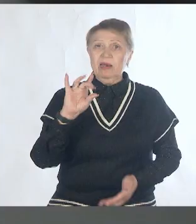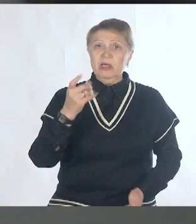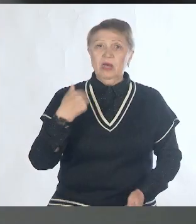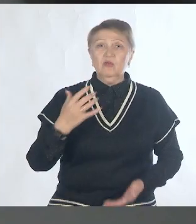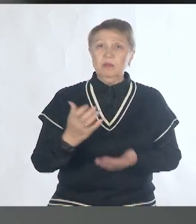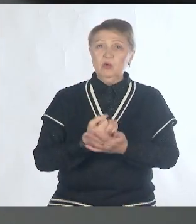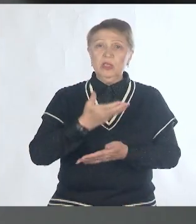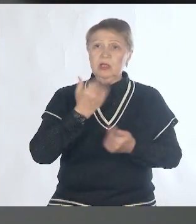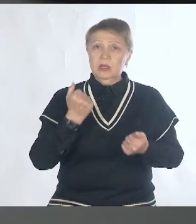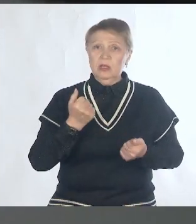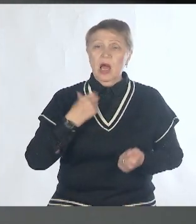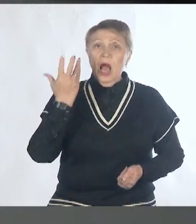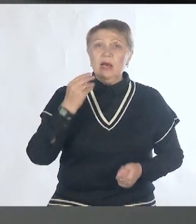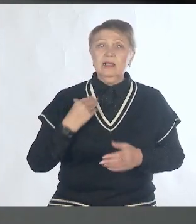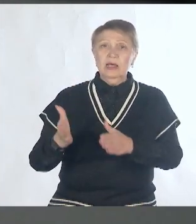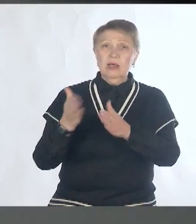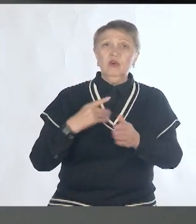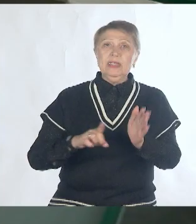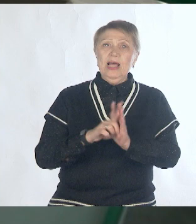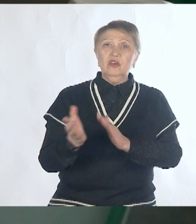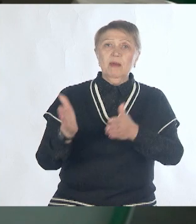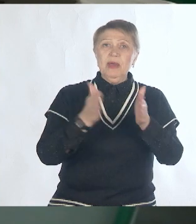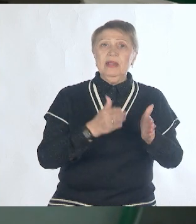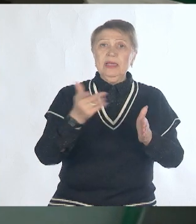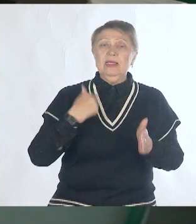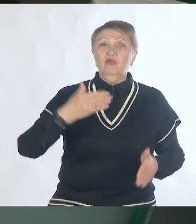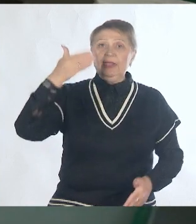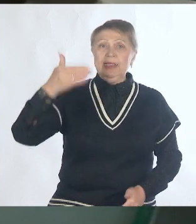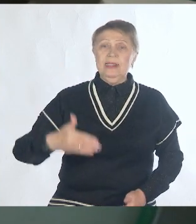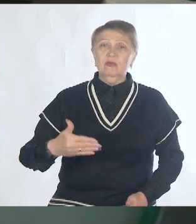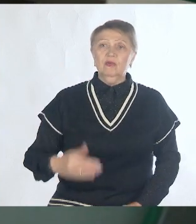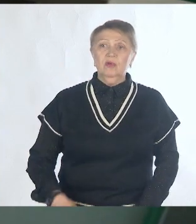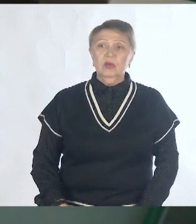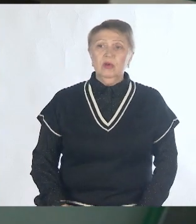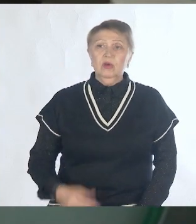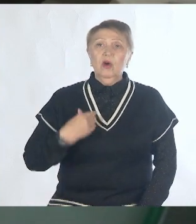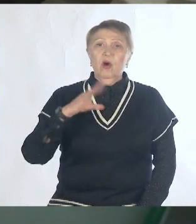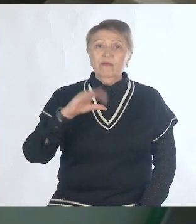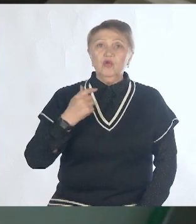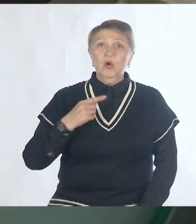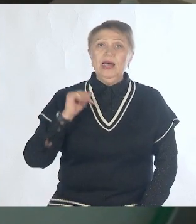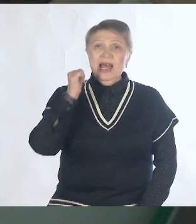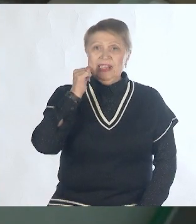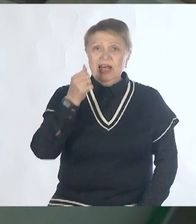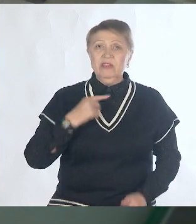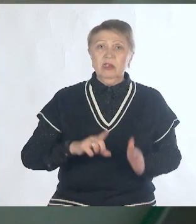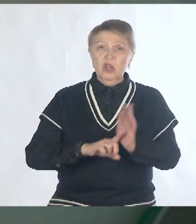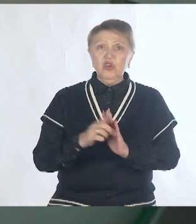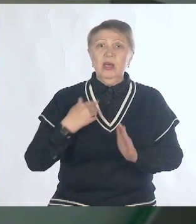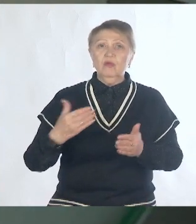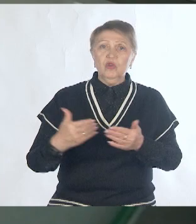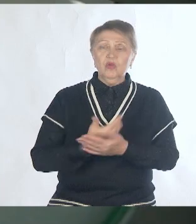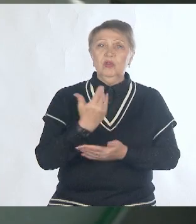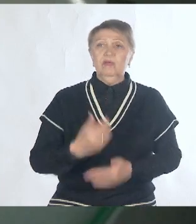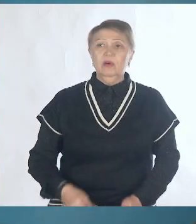или растительность кепку мы посмотрели какой сегодня китовая сорта и мы начинаем заново то есть